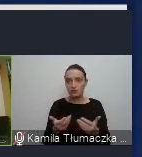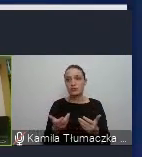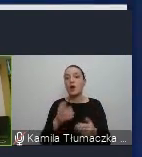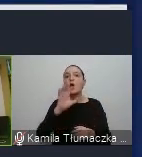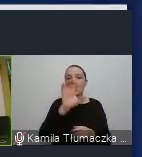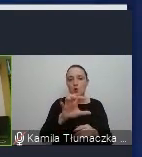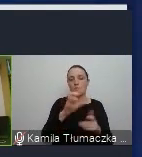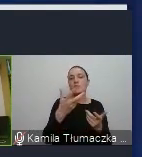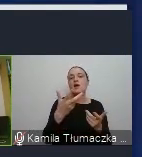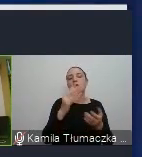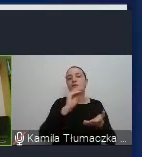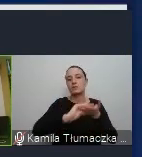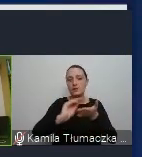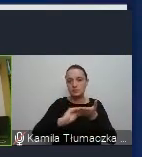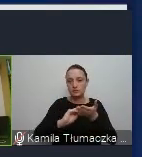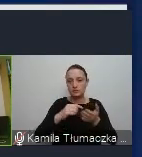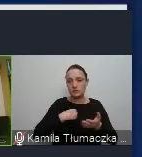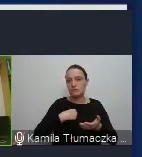grupy, który właśnie